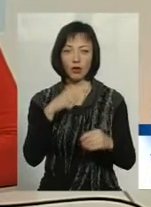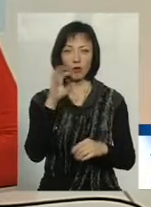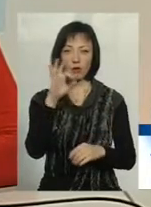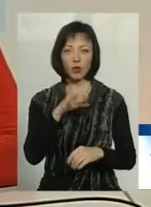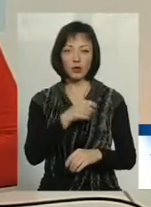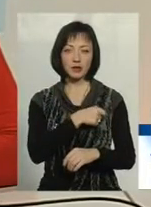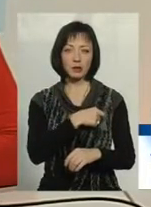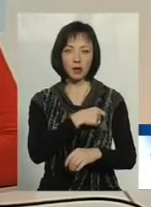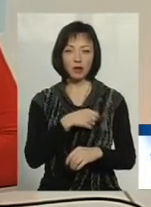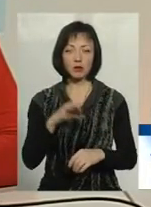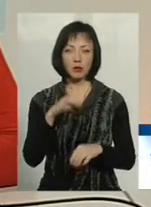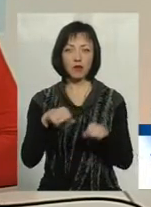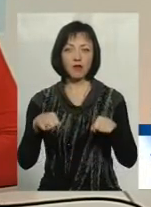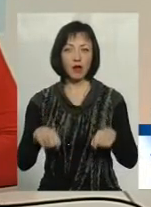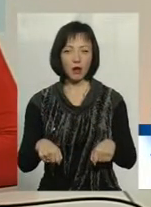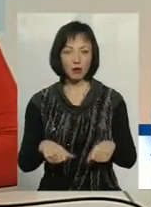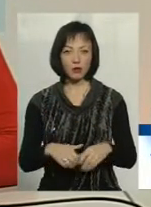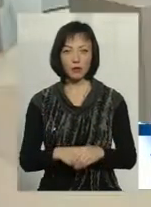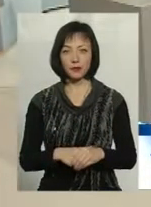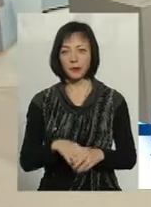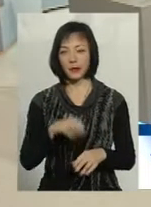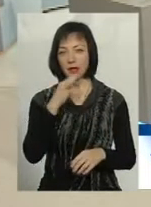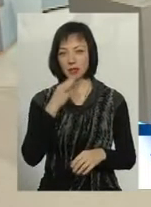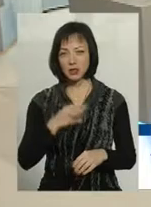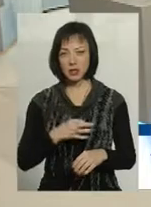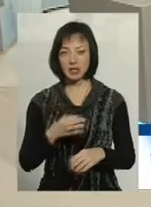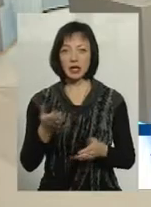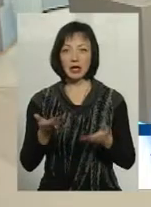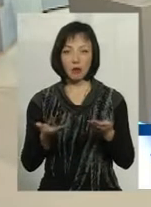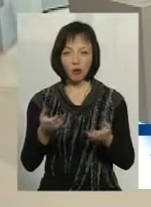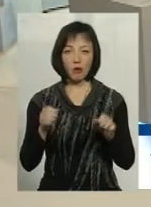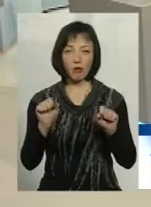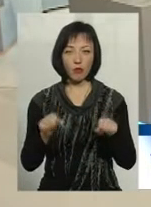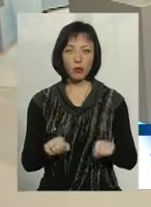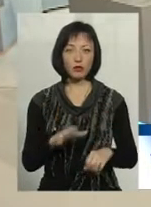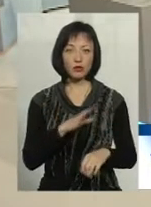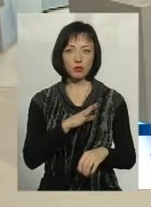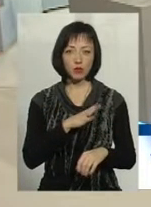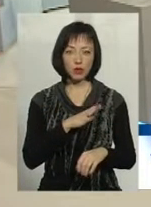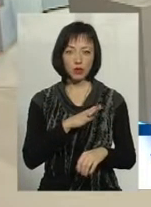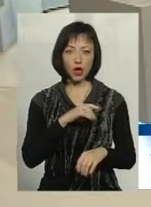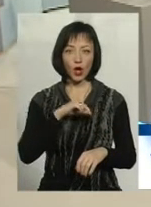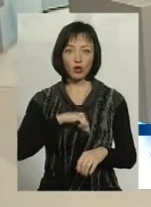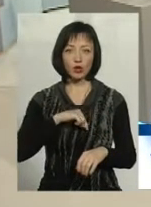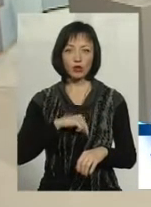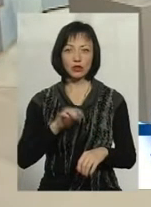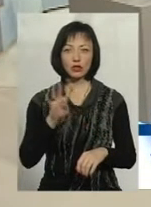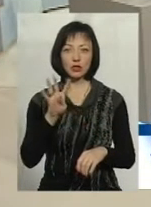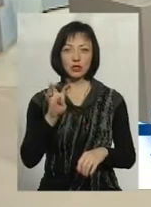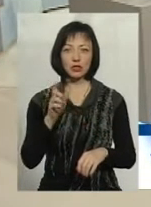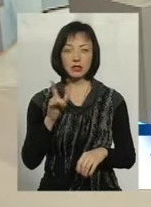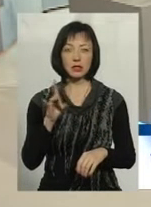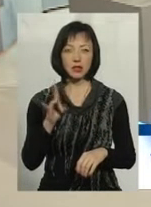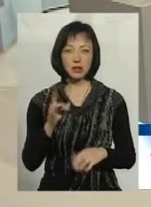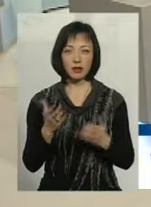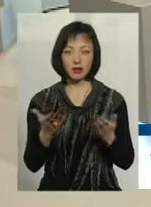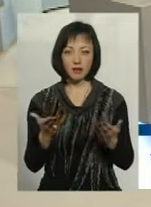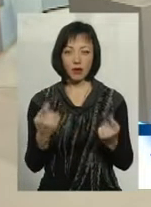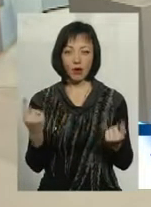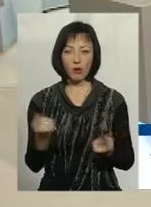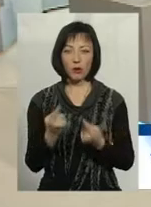ви кажете, сьогодні вже навіть в тему. Дякую за відповідь. 61-90-60. Слухаємо вас. Говоріть, будь